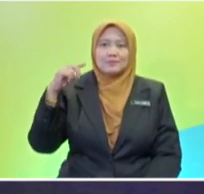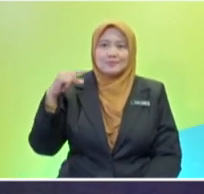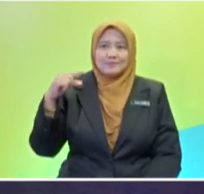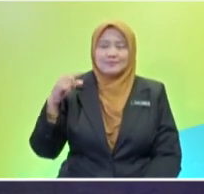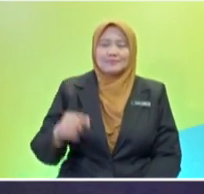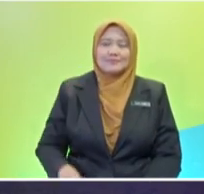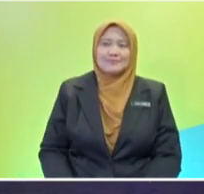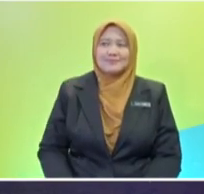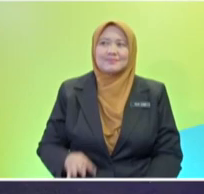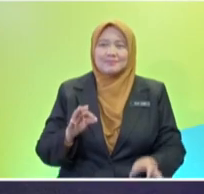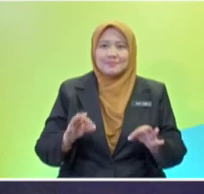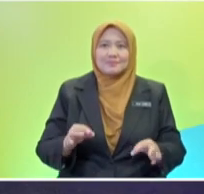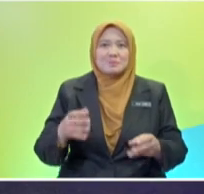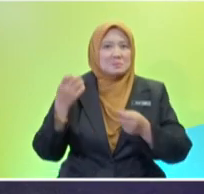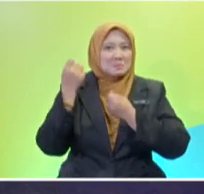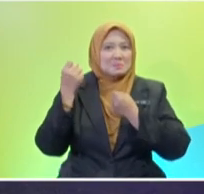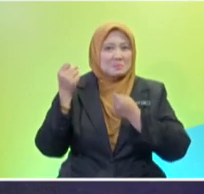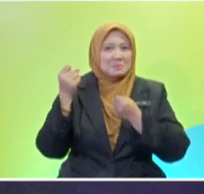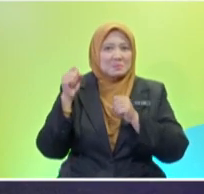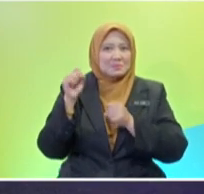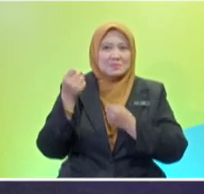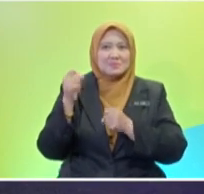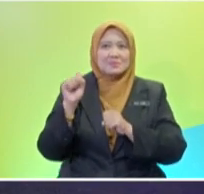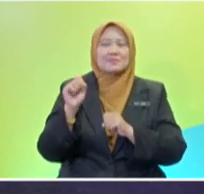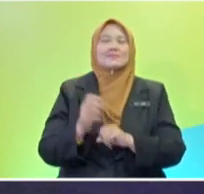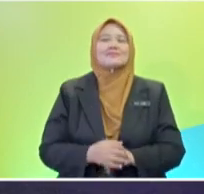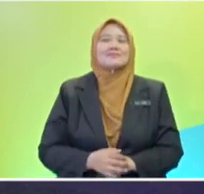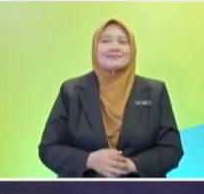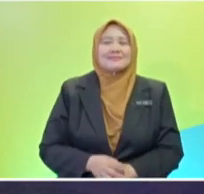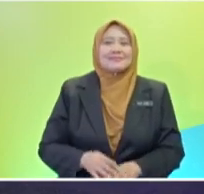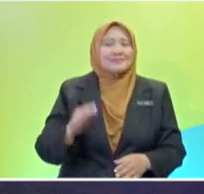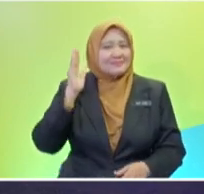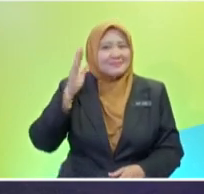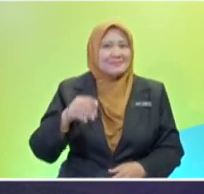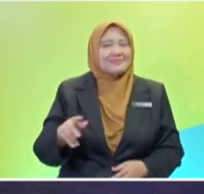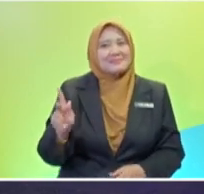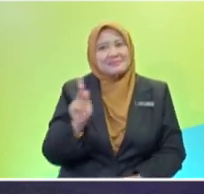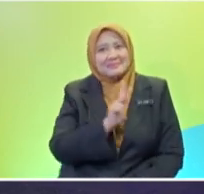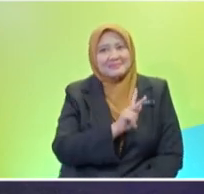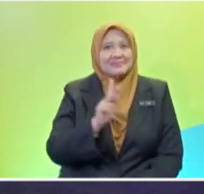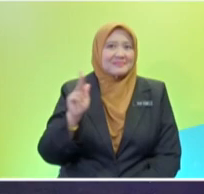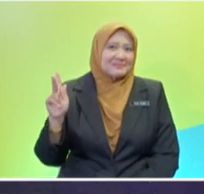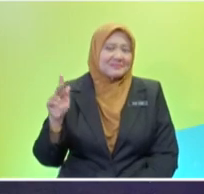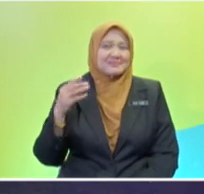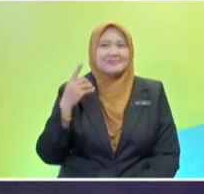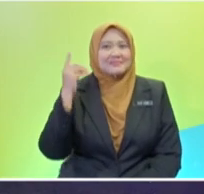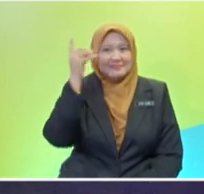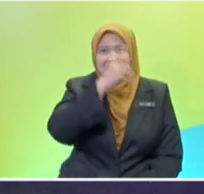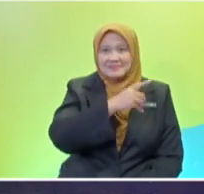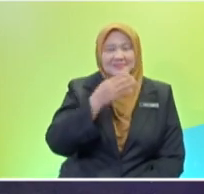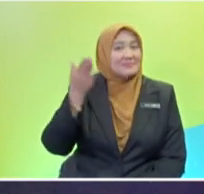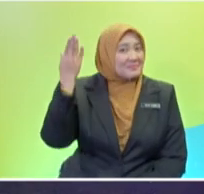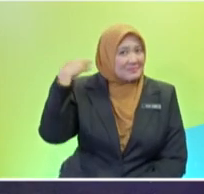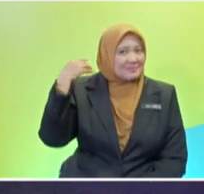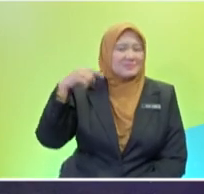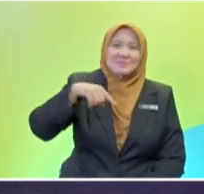kan betul untuk buat senang hobi sih ke kiri ke kanan ke depan ke belakang pusing-pusing